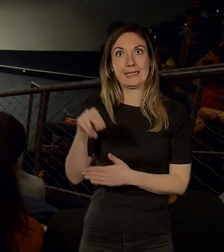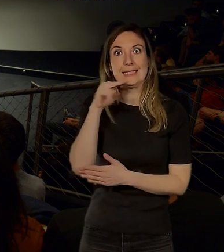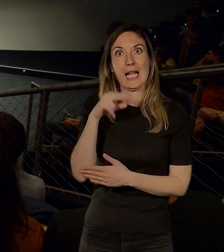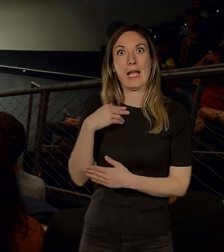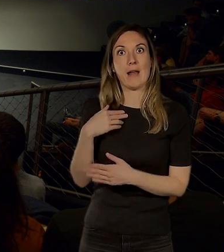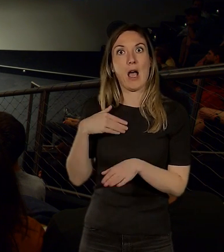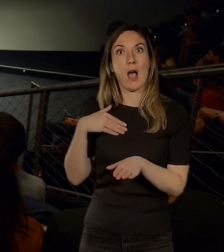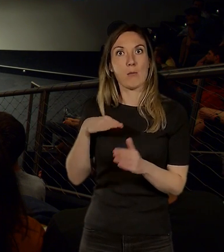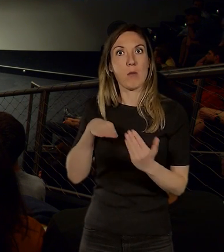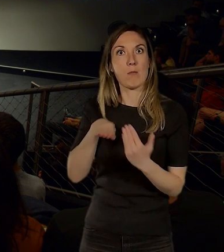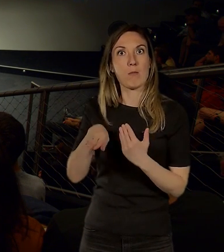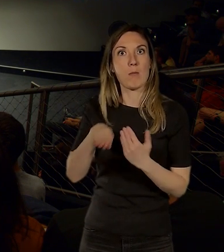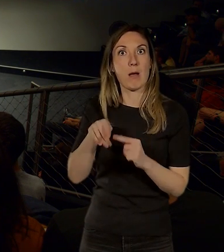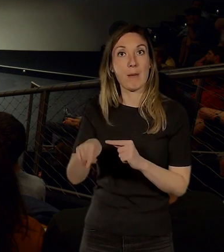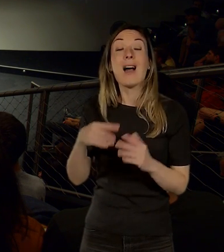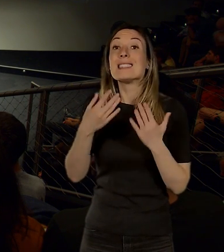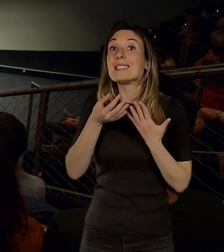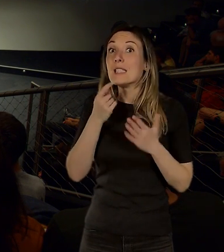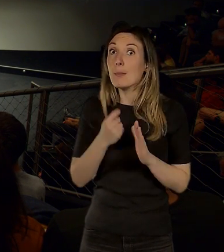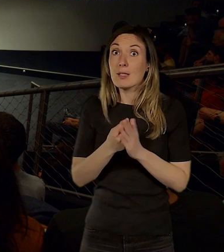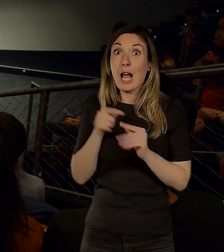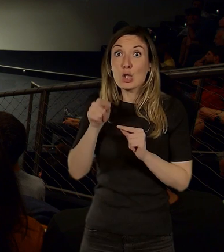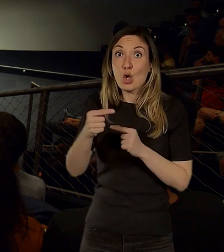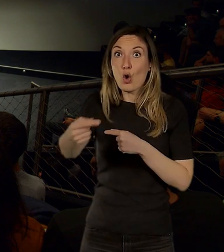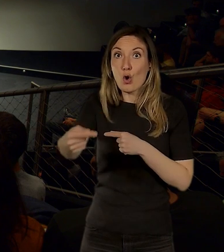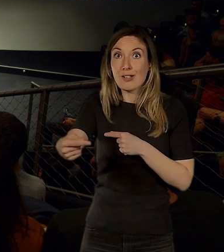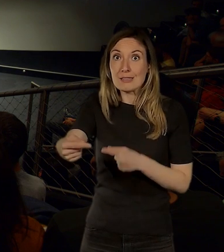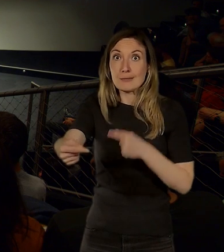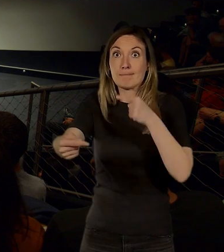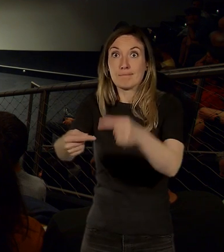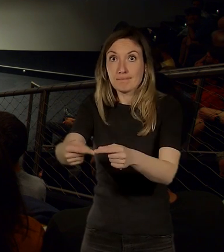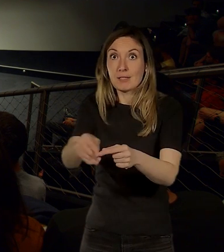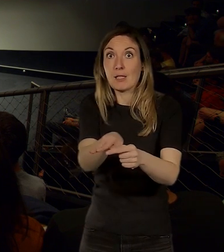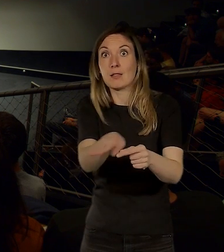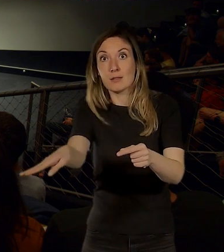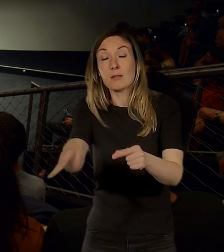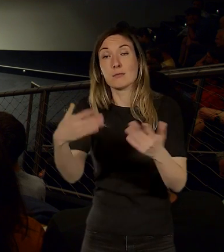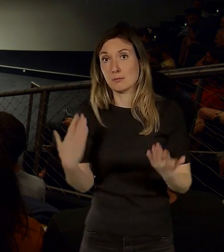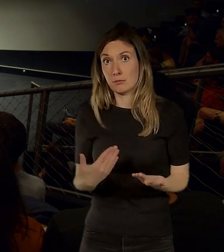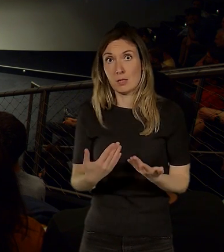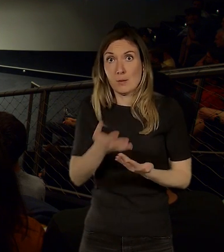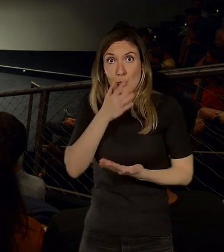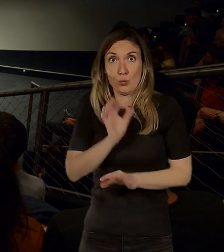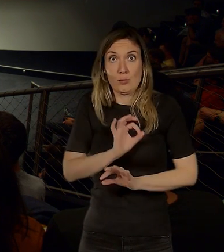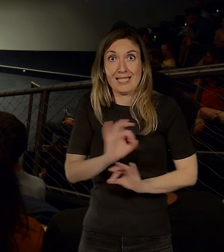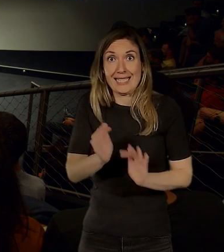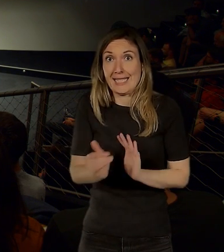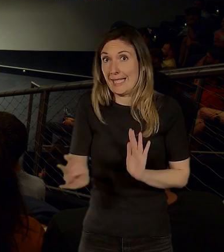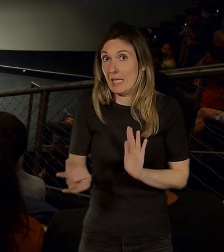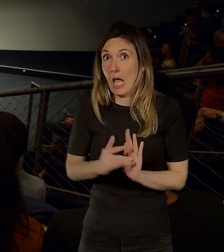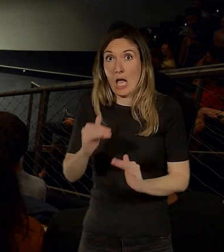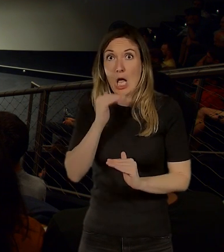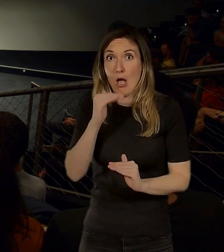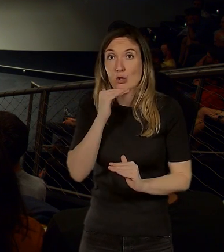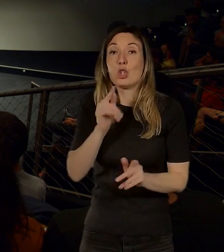to jako nikomu podle mě chybět nebude, ten zkrácený připojovák naopak od Bulhara, protože ta průjezdní kapacita té silnice